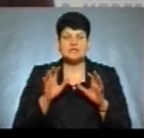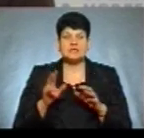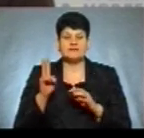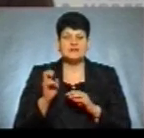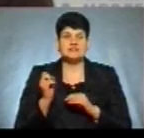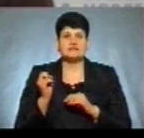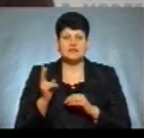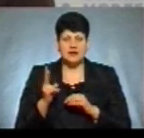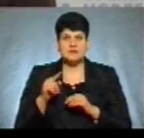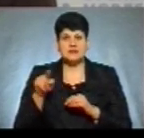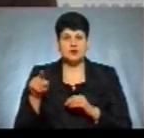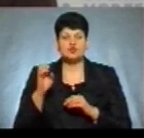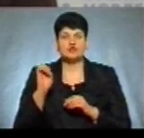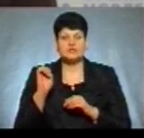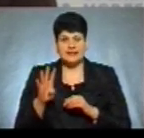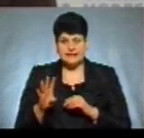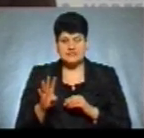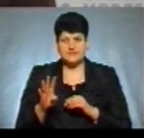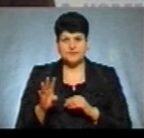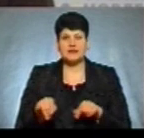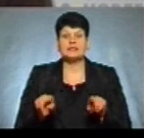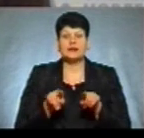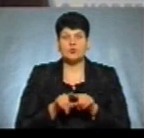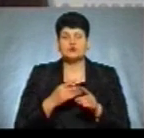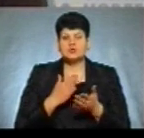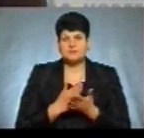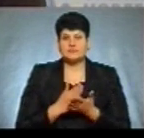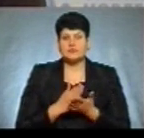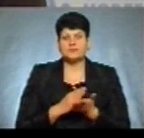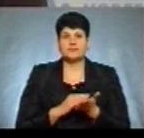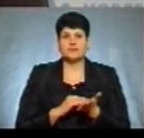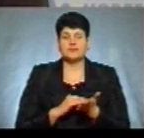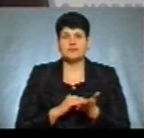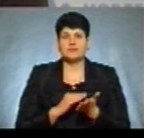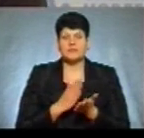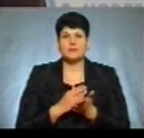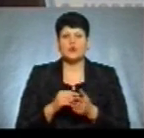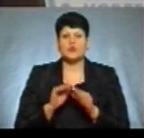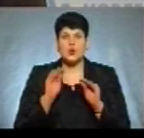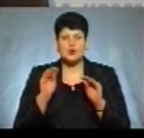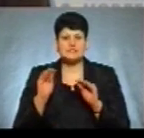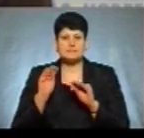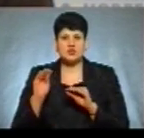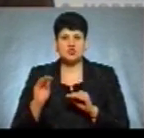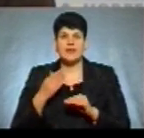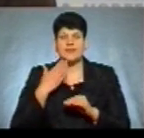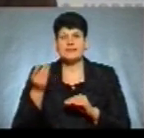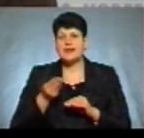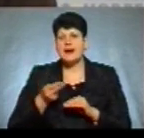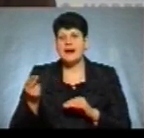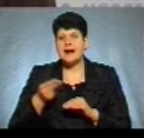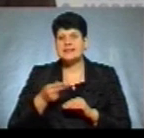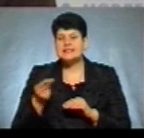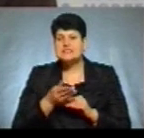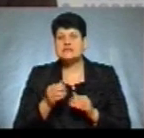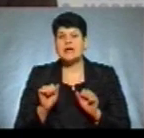значком 14. Ось, і також ми фіксуємо розміщення агітаційних матеріалів в також у заборонених